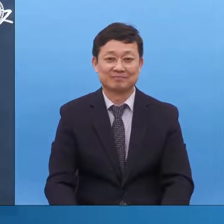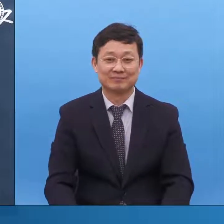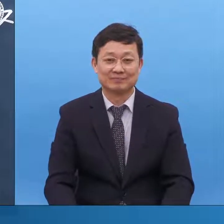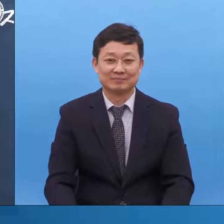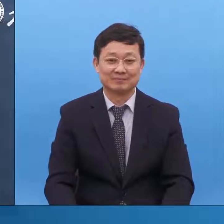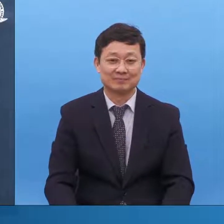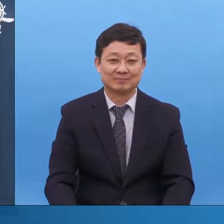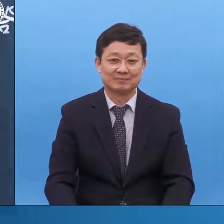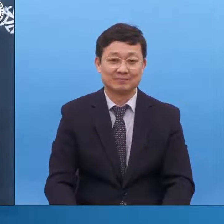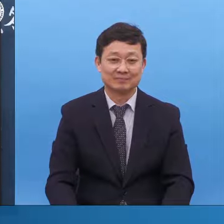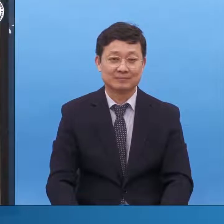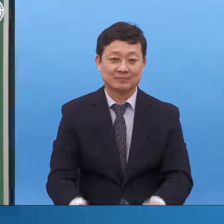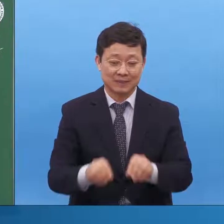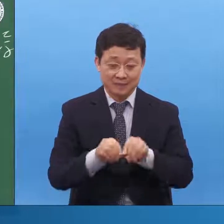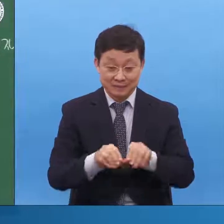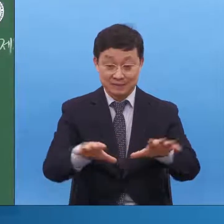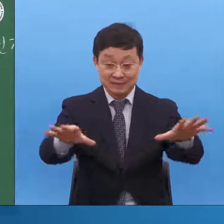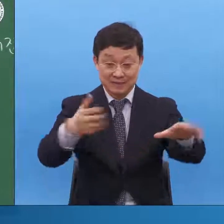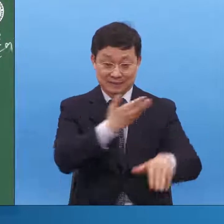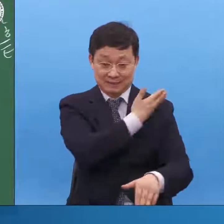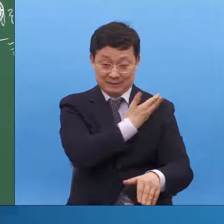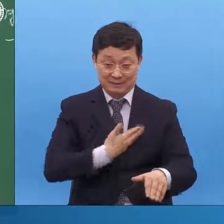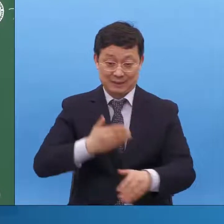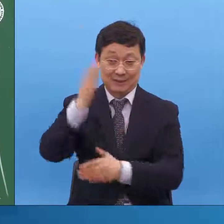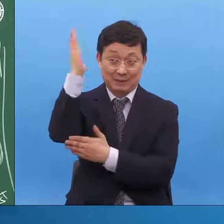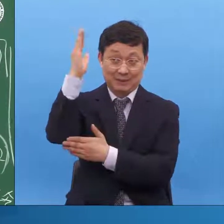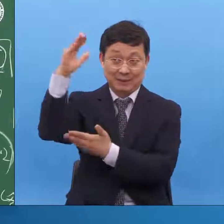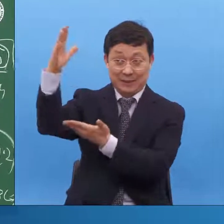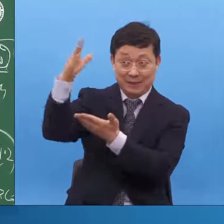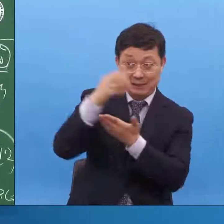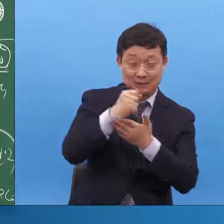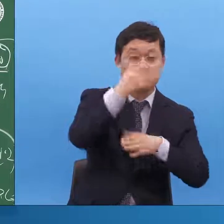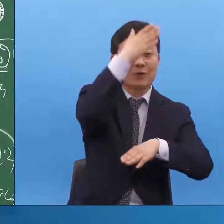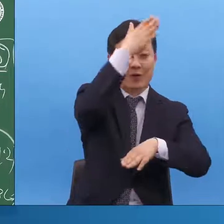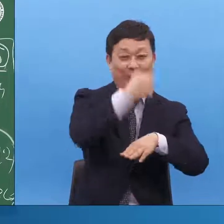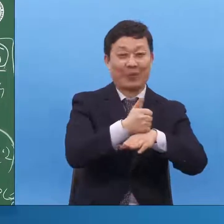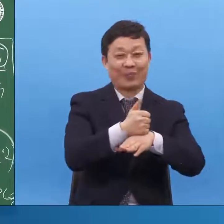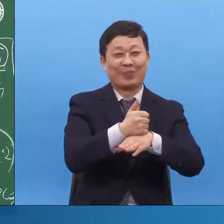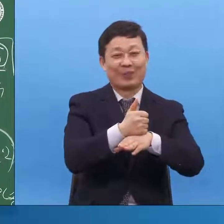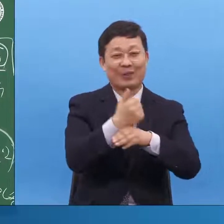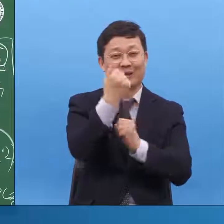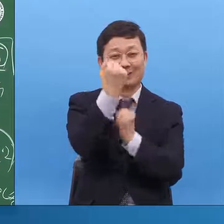이걸 결론으로 삼았습니다. That's what I made as the conclusion.